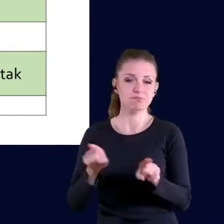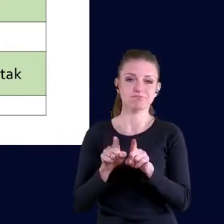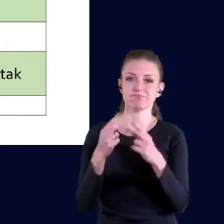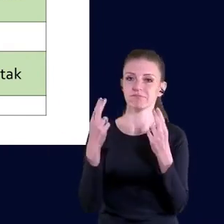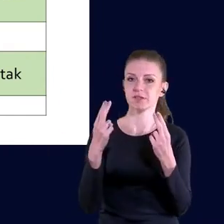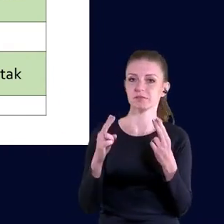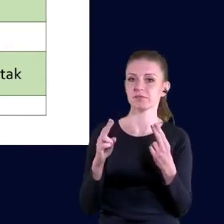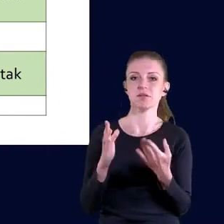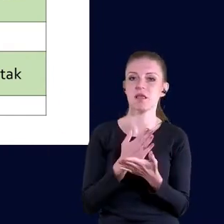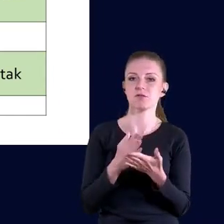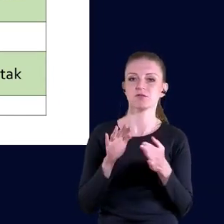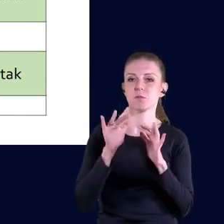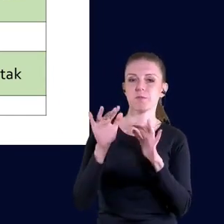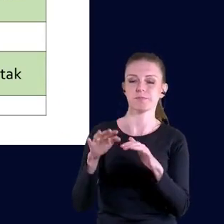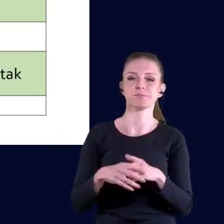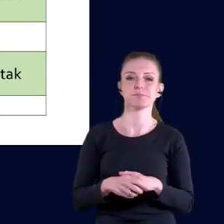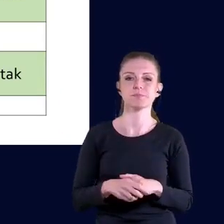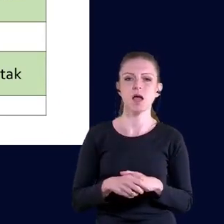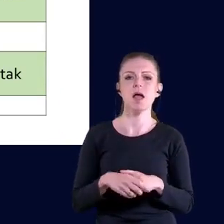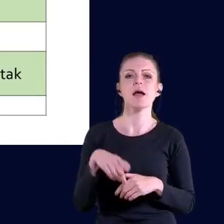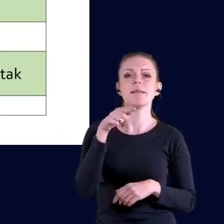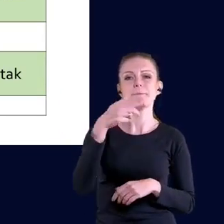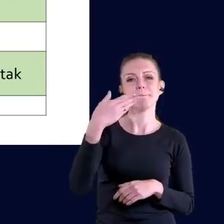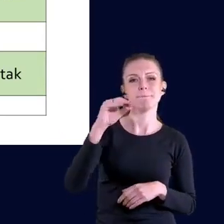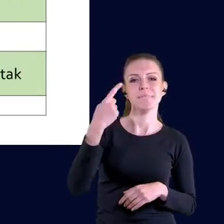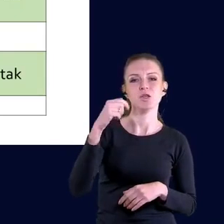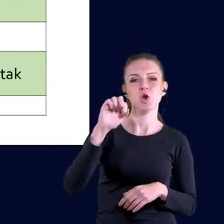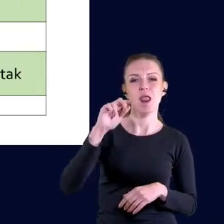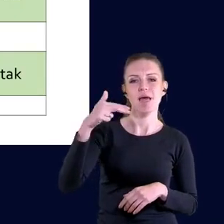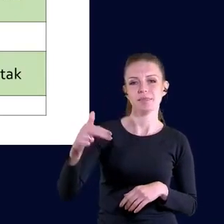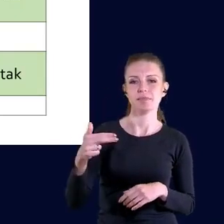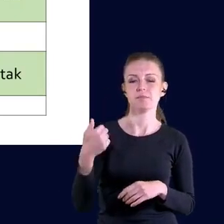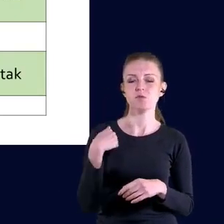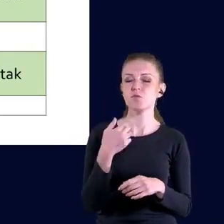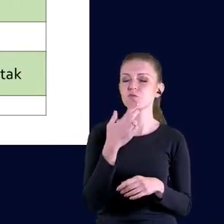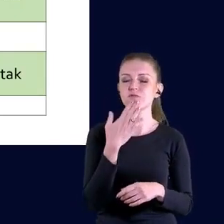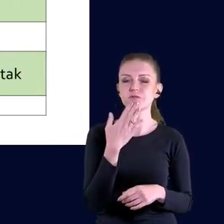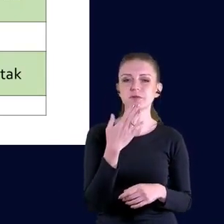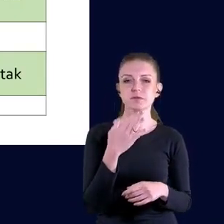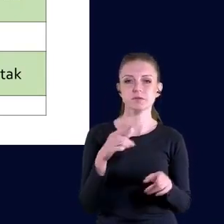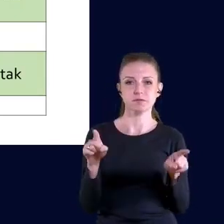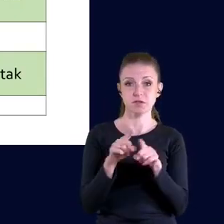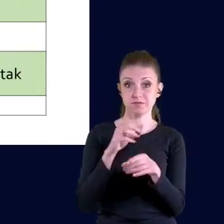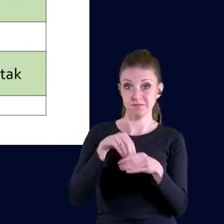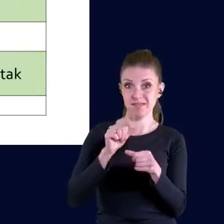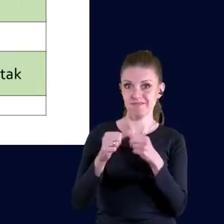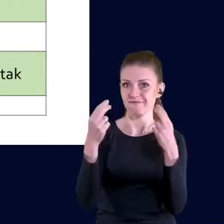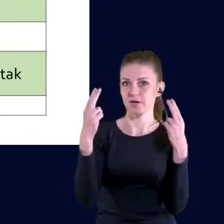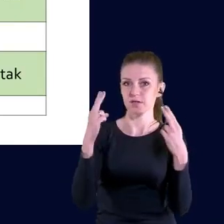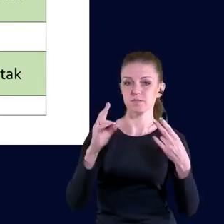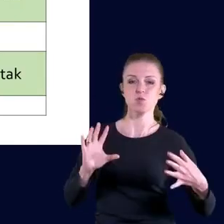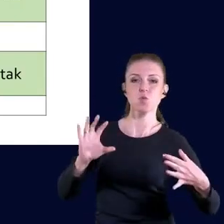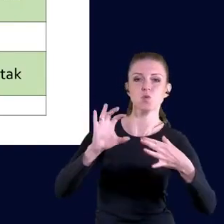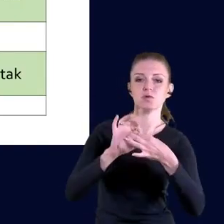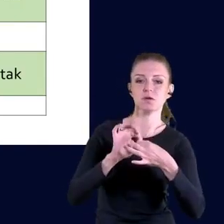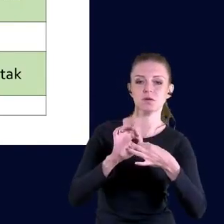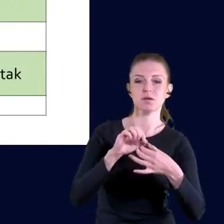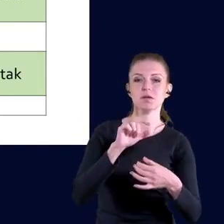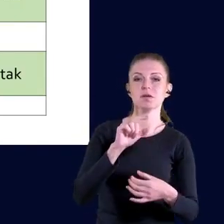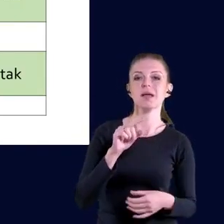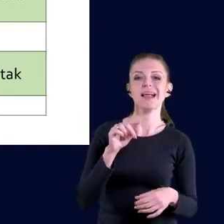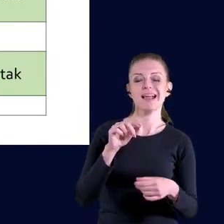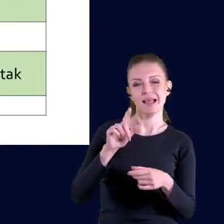uniwersytet w Mediolanie wskazał jeszcze na taki czynnik Jakie było przyłączenie się do lerue czyli